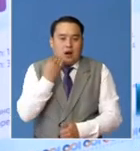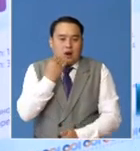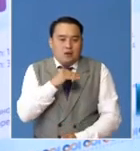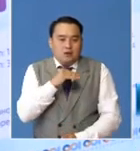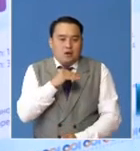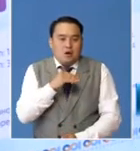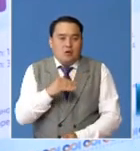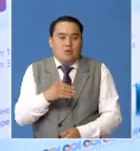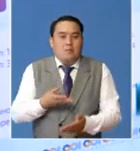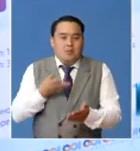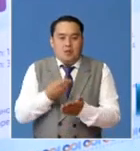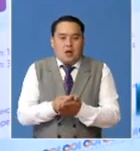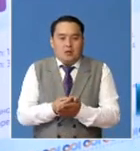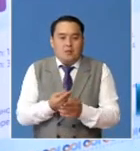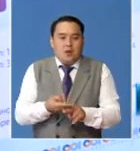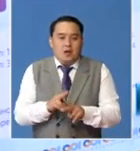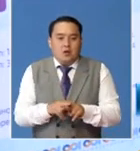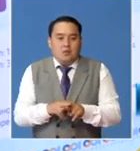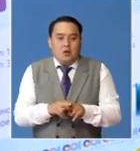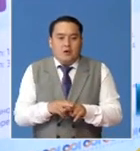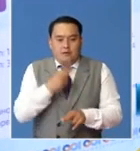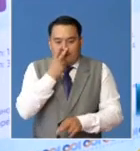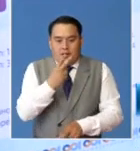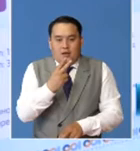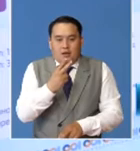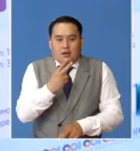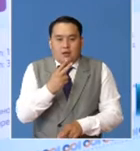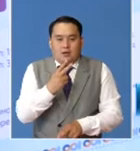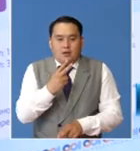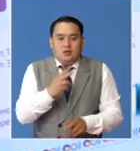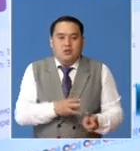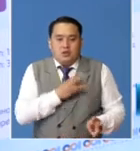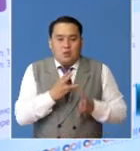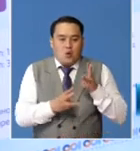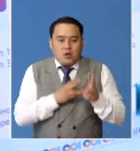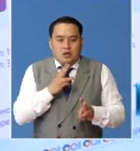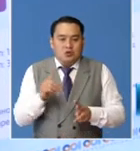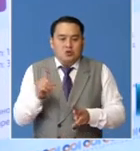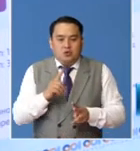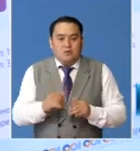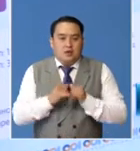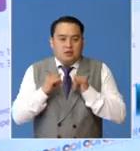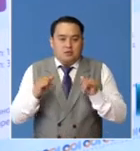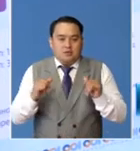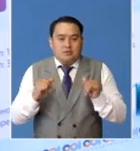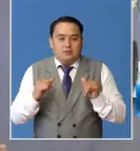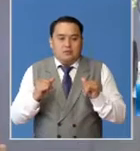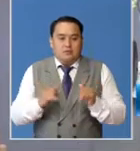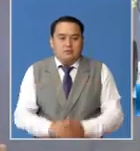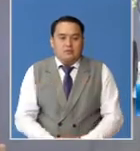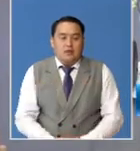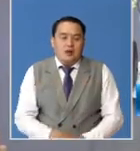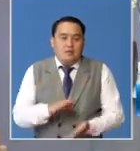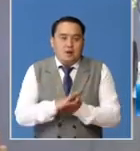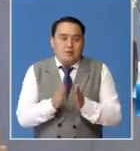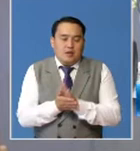Он является платным, поэтому в виде, так скажем, небольшого такого стимулирования, чтобы они дальше шли на конкурс СНГ. По